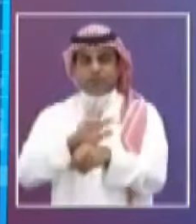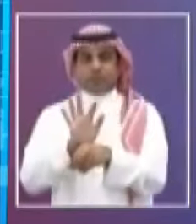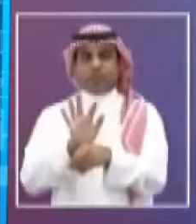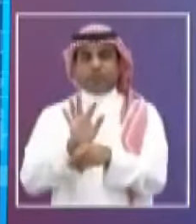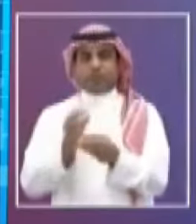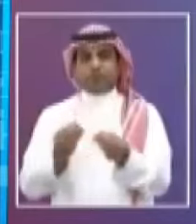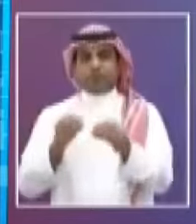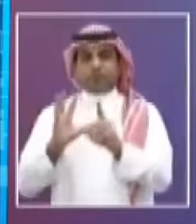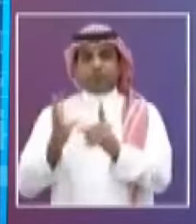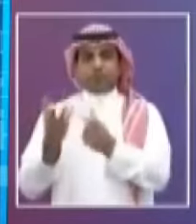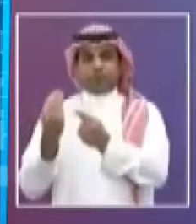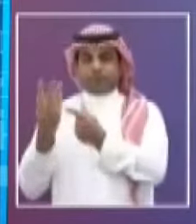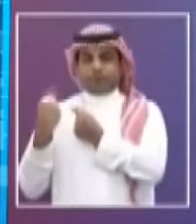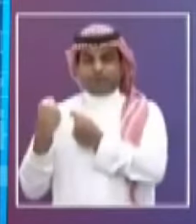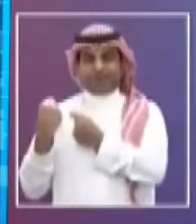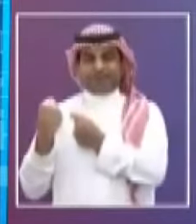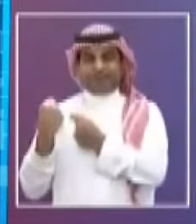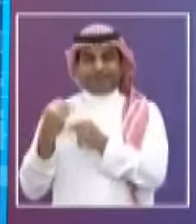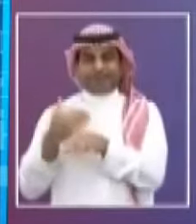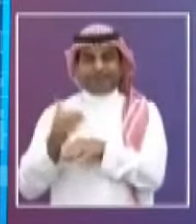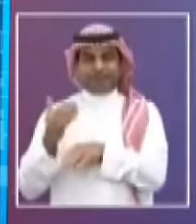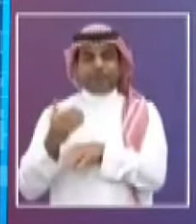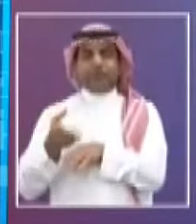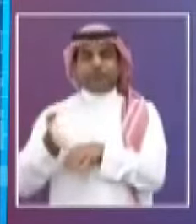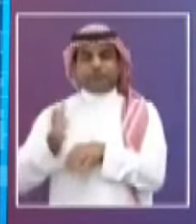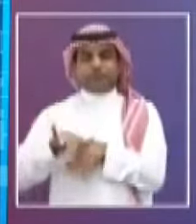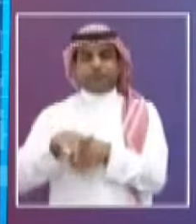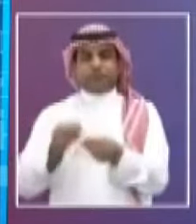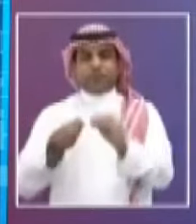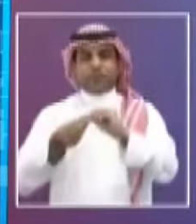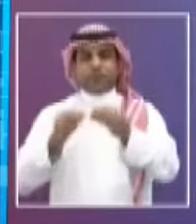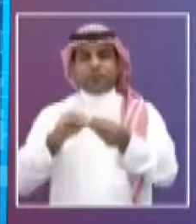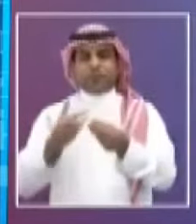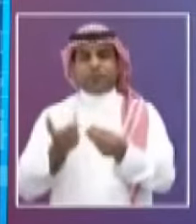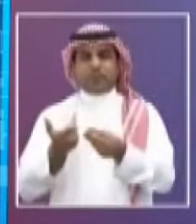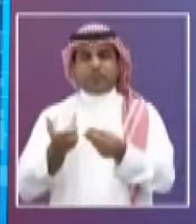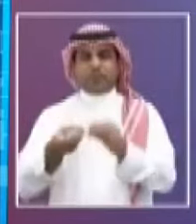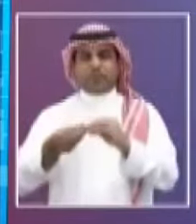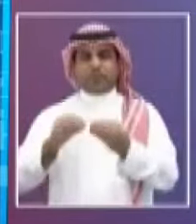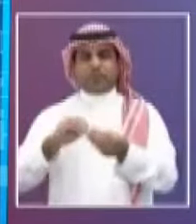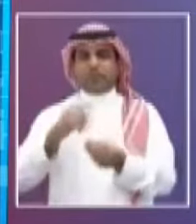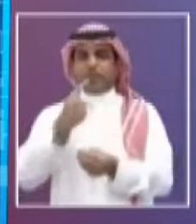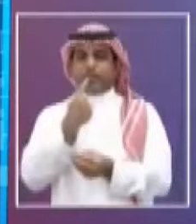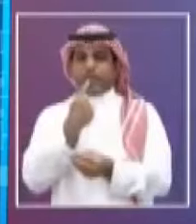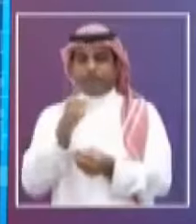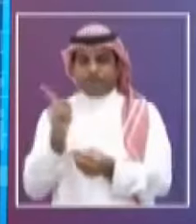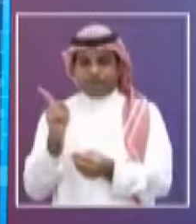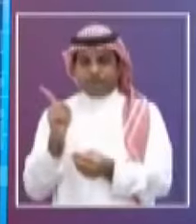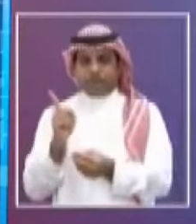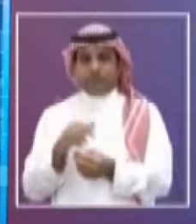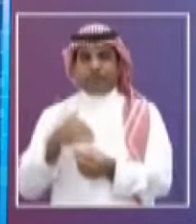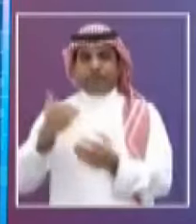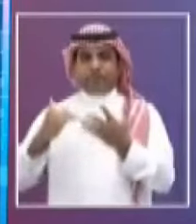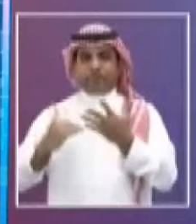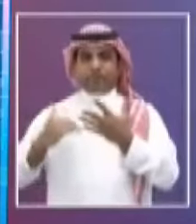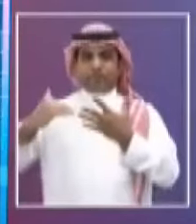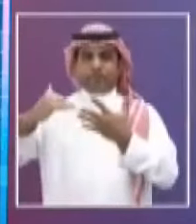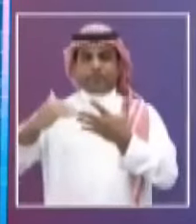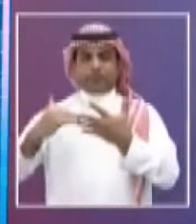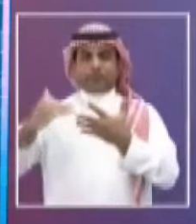ما بين الأسبوعين الأخيرين معناته بأن سيكون اللون في درجات اللون الأحمر، وهذا